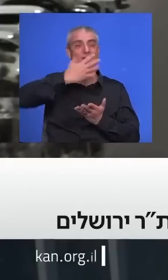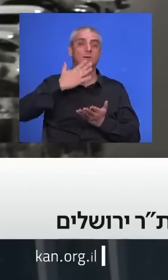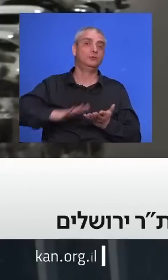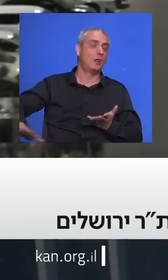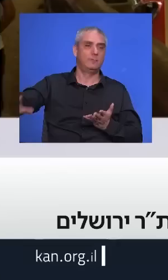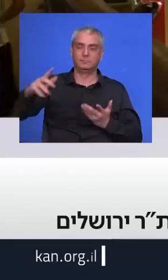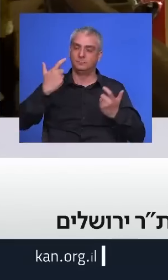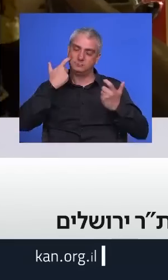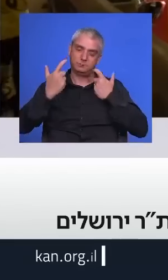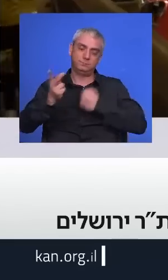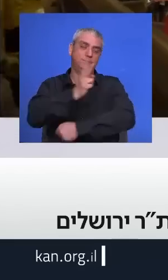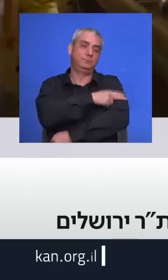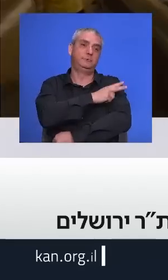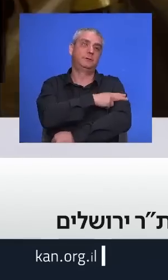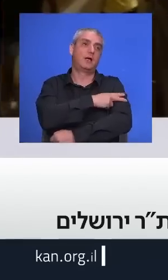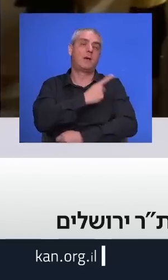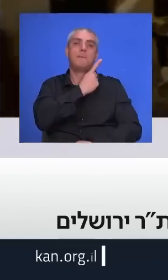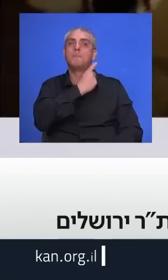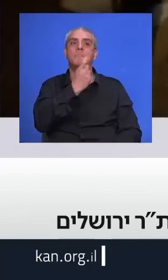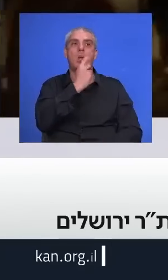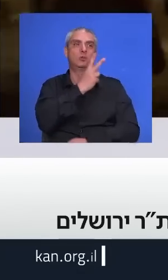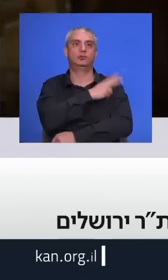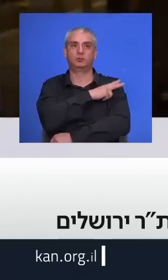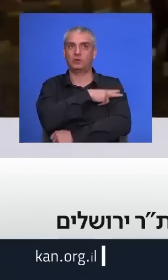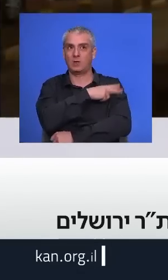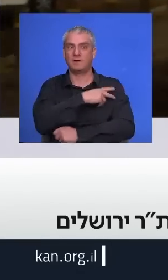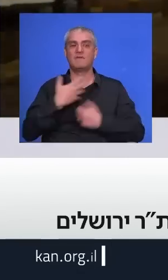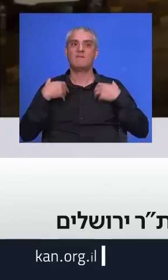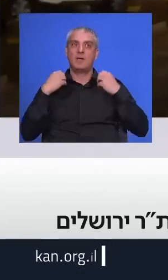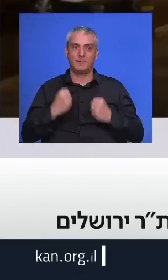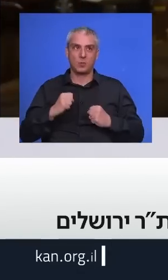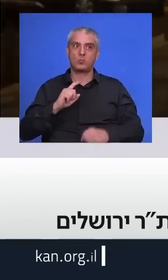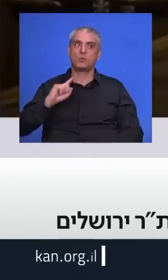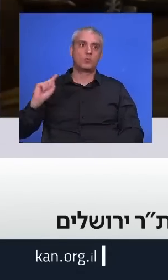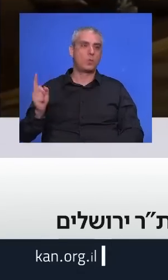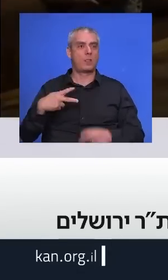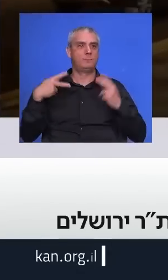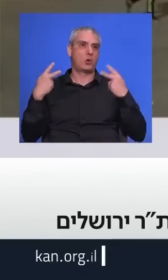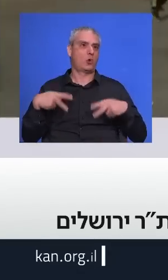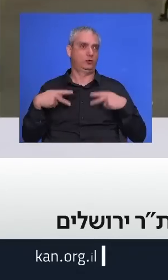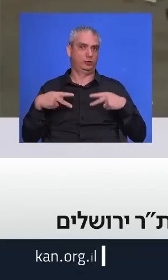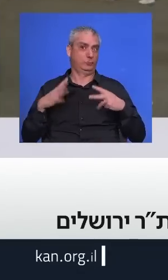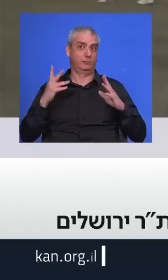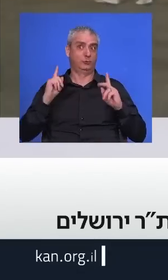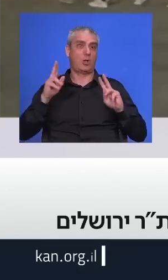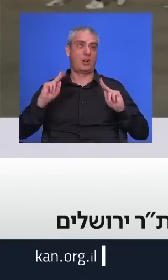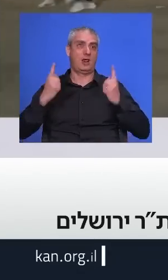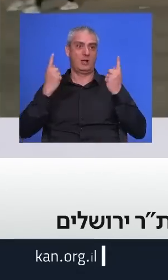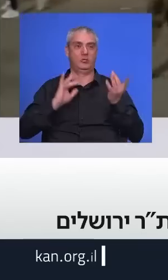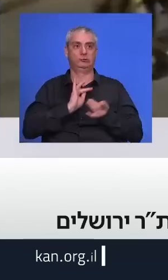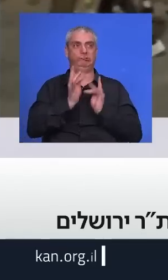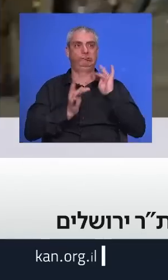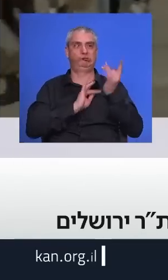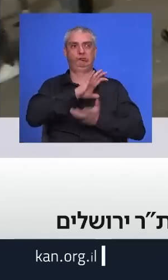סדק שיטור של מאות שוטרים ואנשי ביטחון, כולם מאוד חוששים ממה שעלול להתלקח כאן.